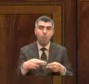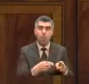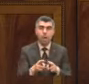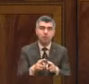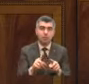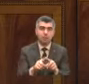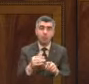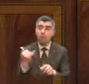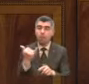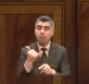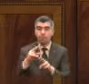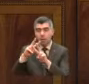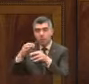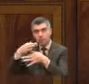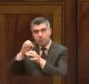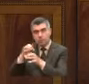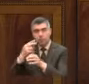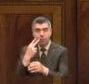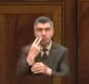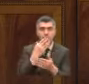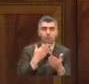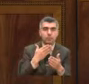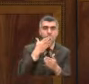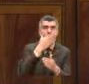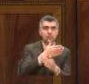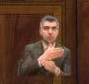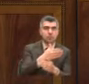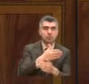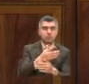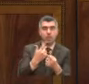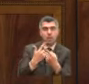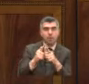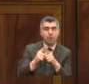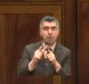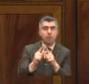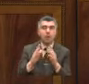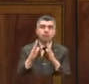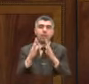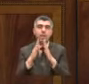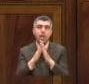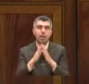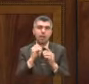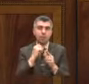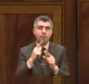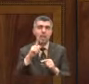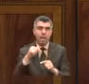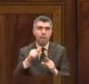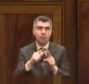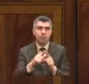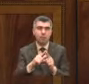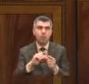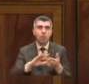اهم المختبرات، ودرنا تقرير كنقول هذا الشيء كيجي من المياه العادمه ديال بعض المساكن اللي ما مربوطاش بالتطهير السائل اللي تخصها